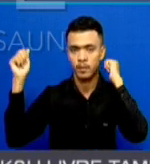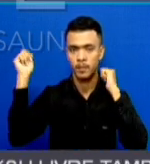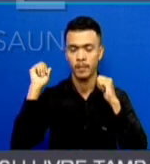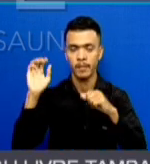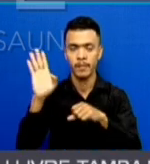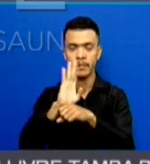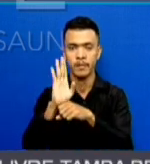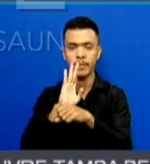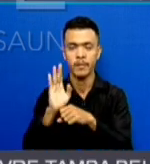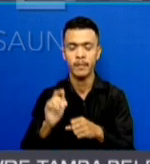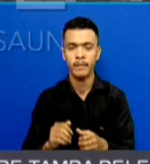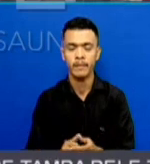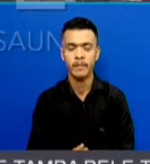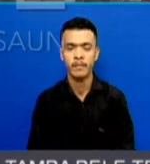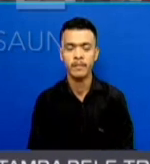negosio.